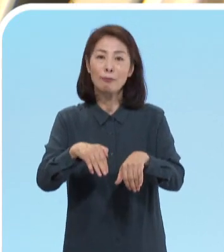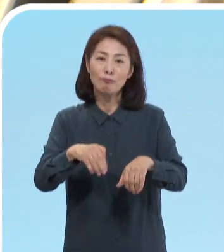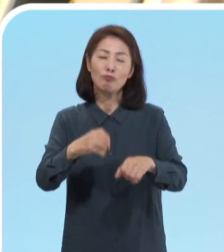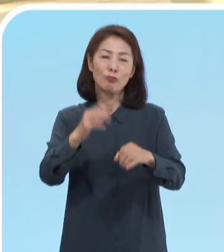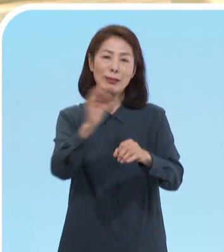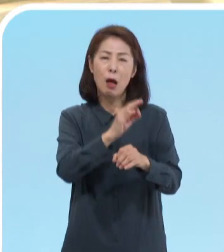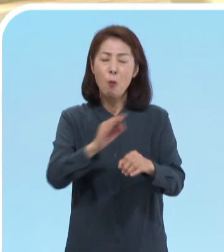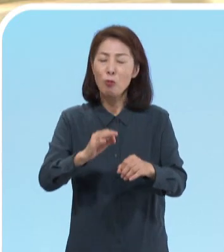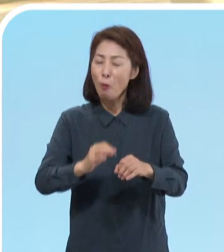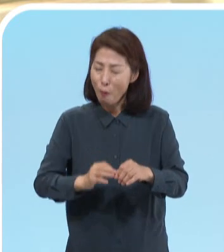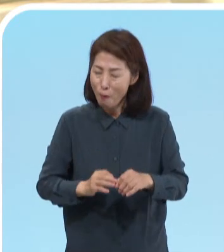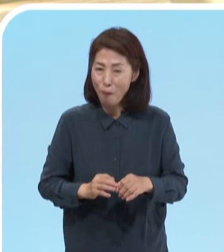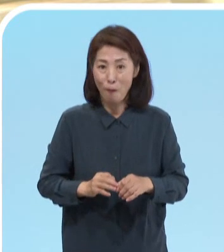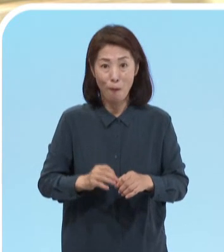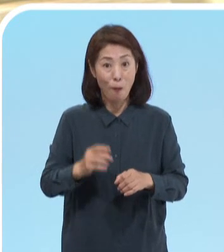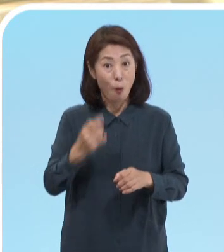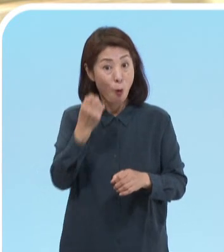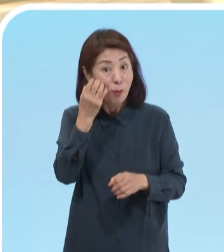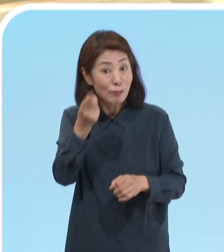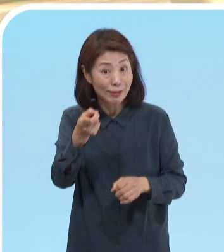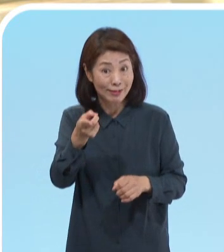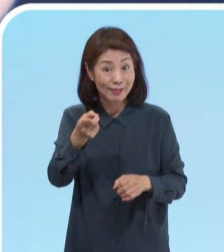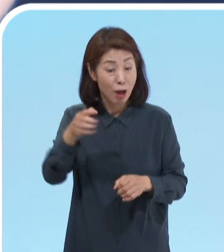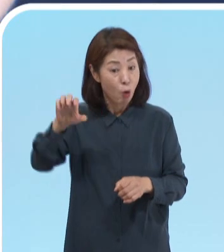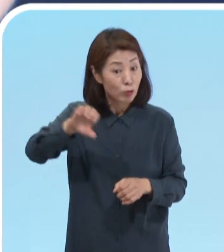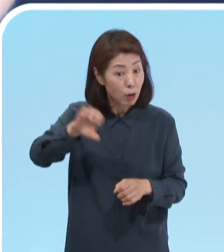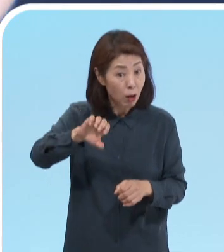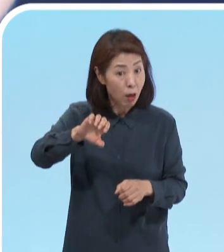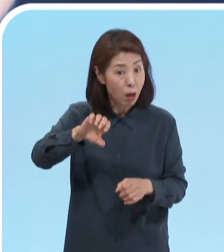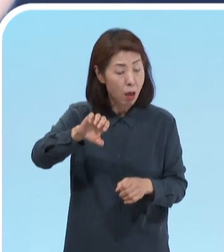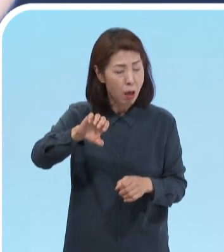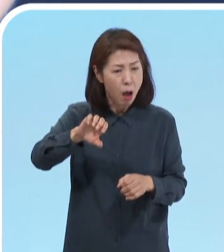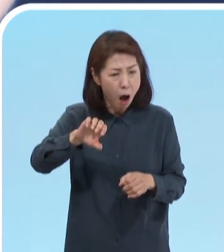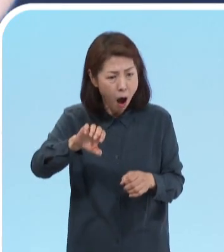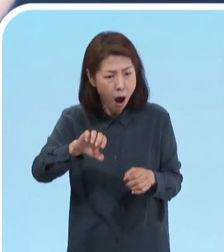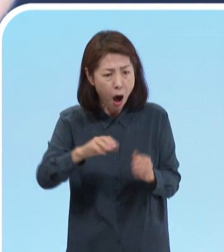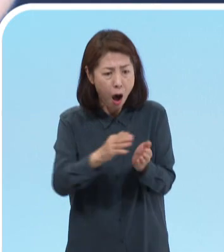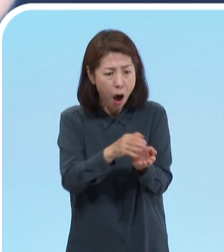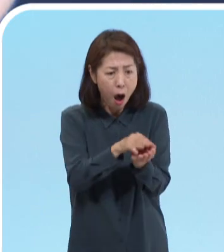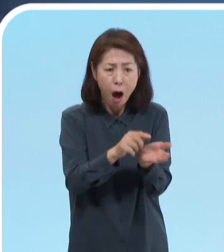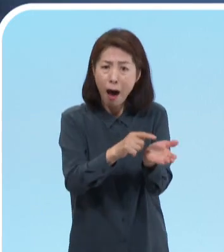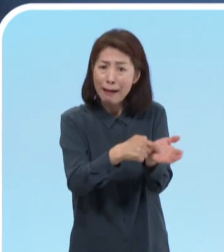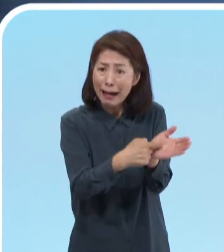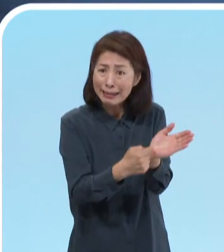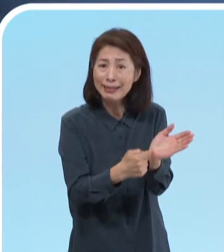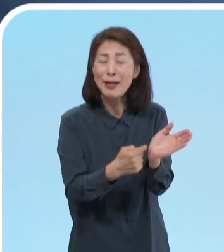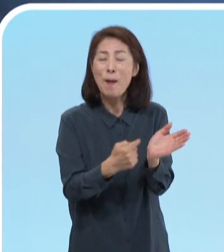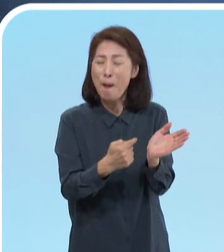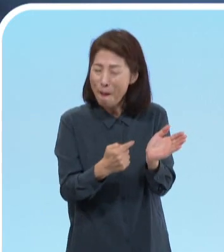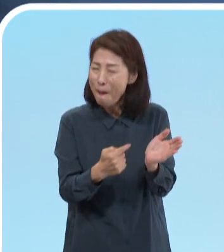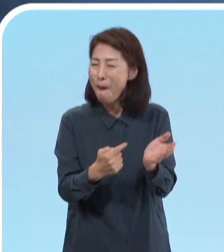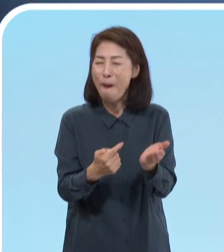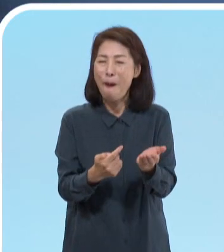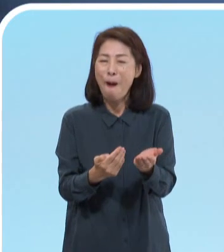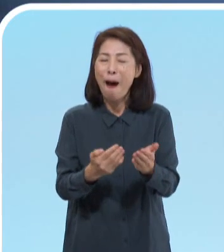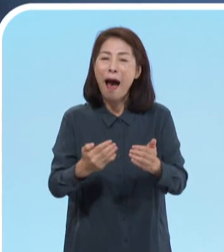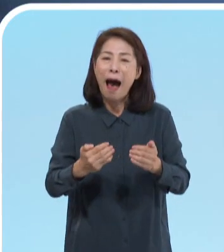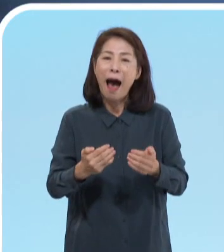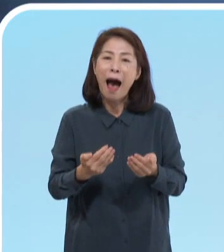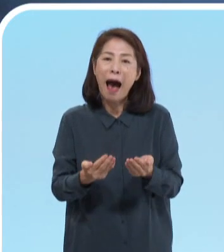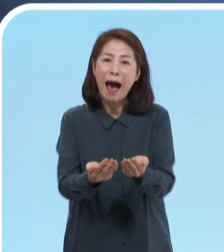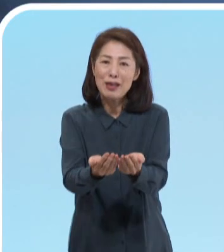幅広い。これユニークですね。ふりかけじゃなくてふりかき。さすがあいお